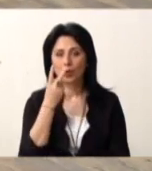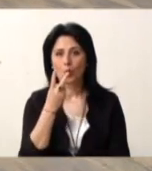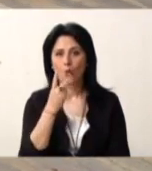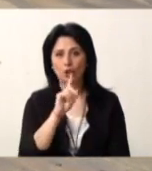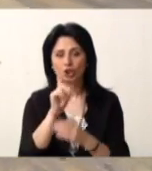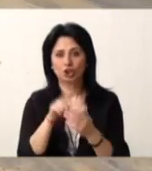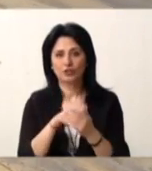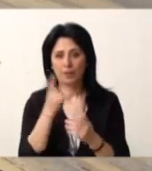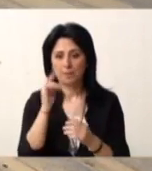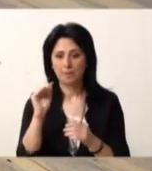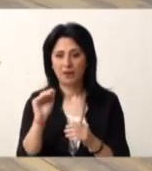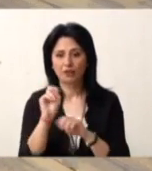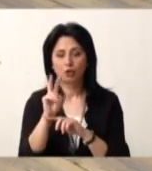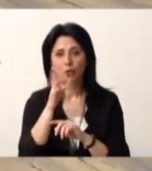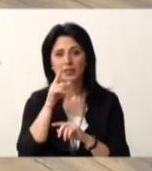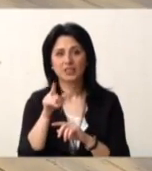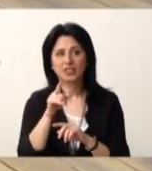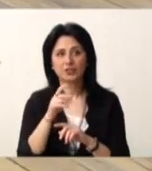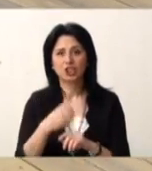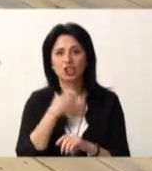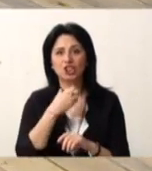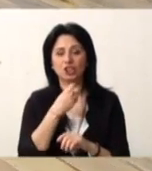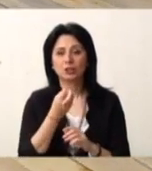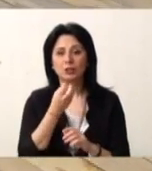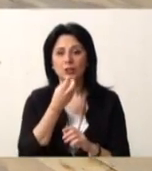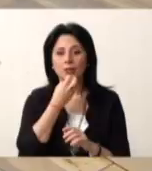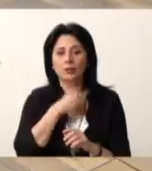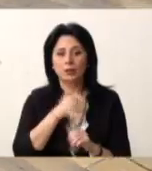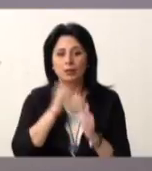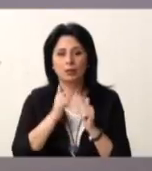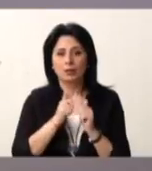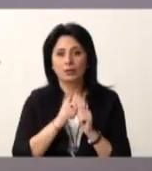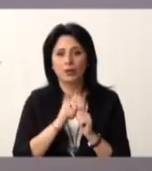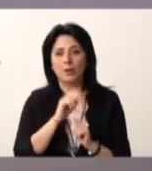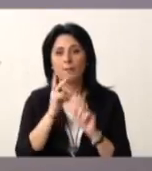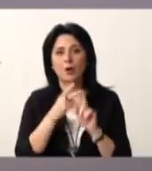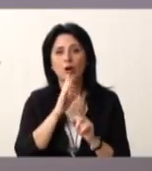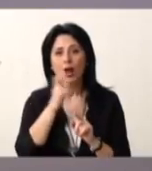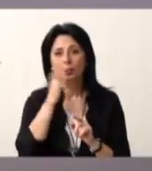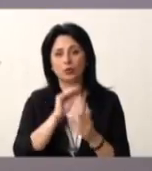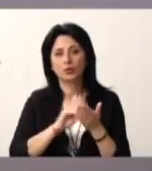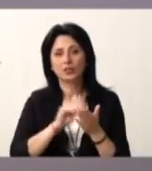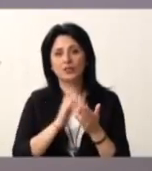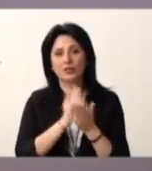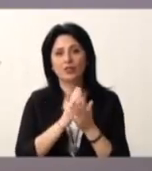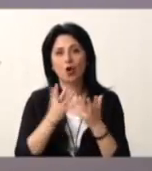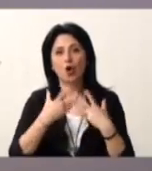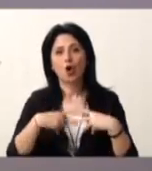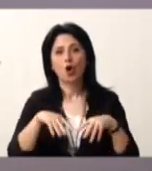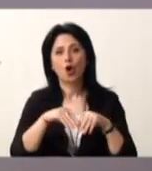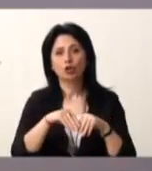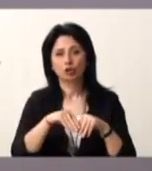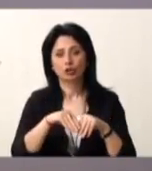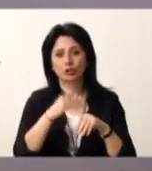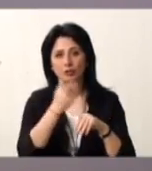ქონდა შეკითხვის, ბავშვი 12 წლის, რომელსაც შიში აქვს გადაყლაპვის პერიოდულად და მეორე წერდა ქალბატონი, რომელთაც აქვს ოჯახური